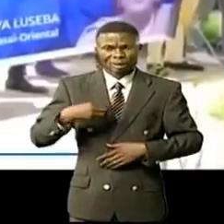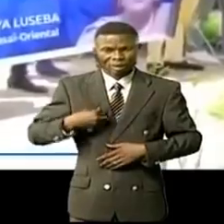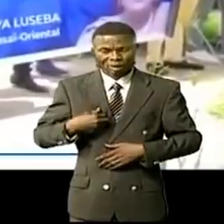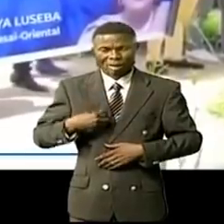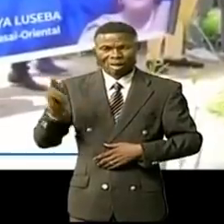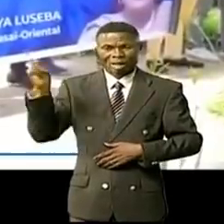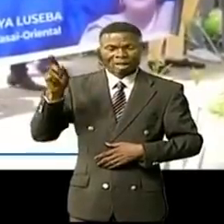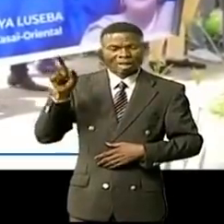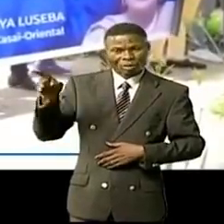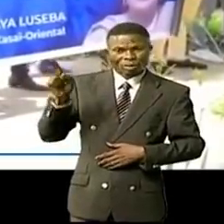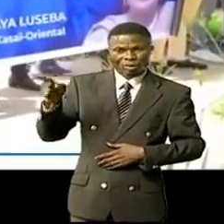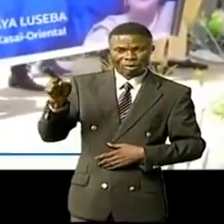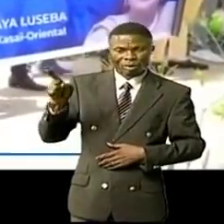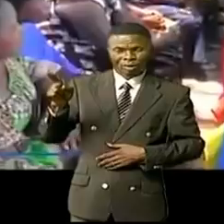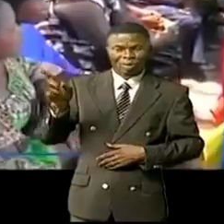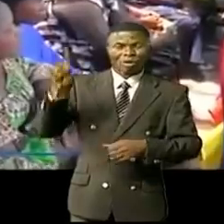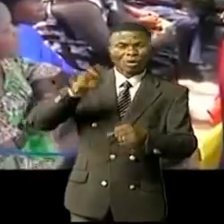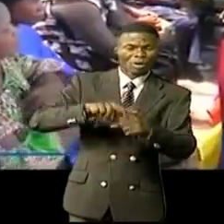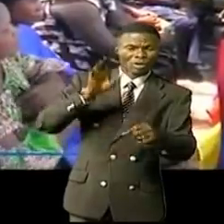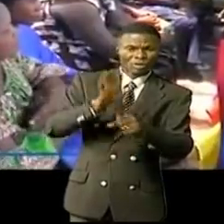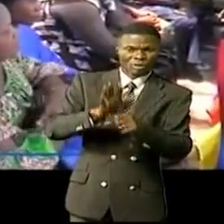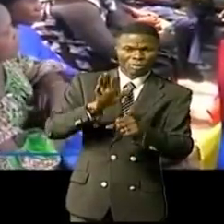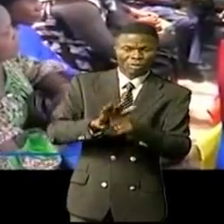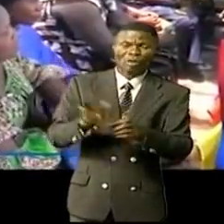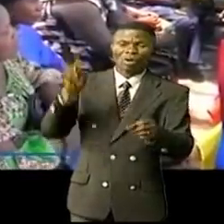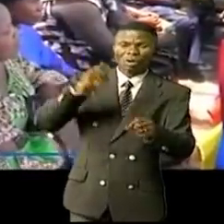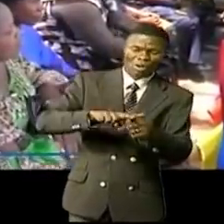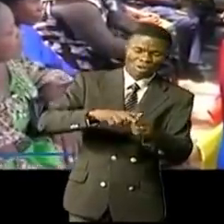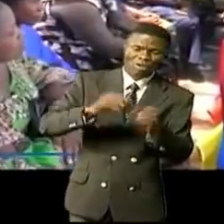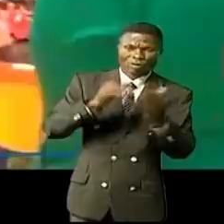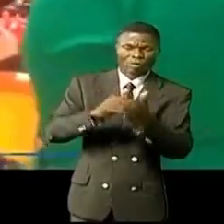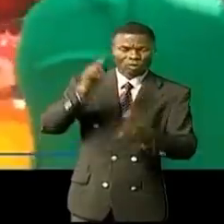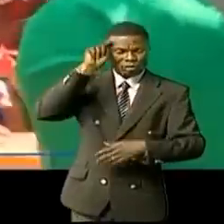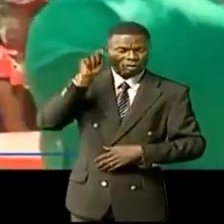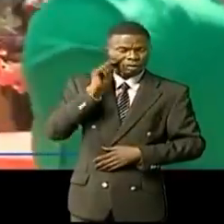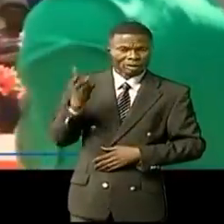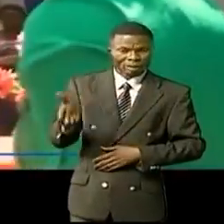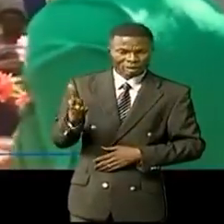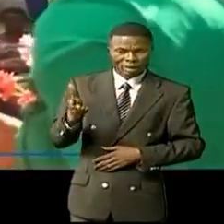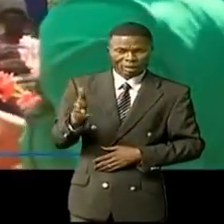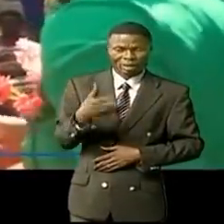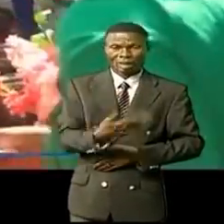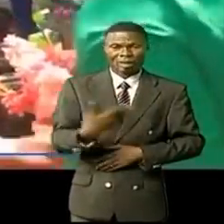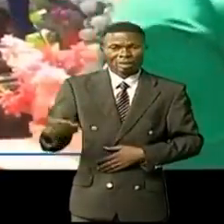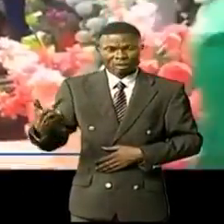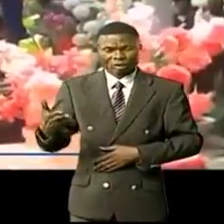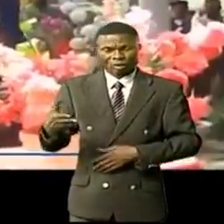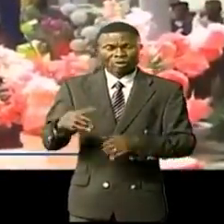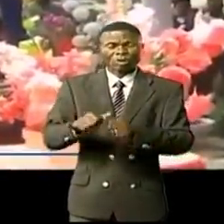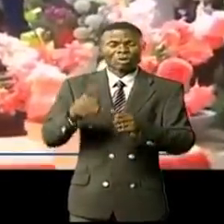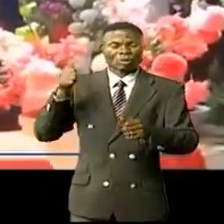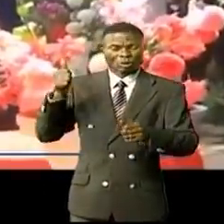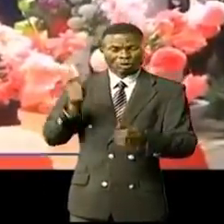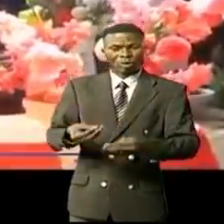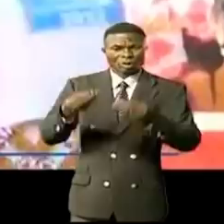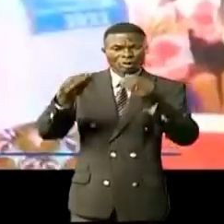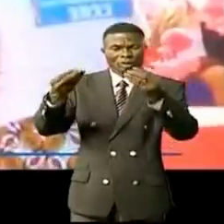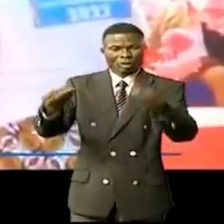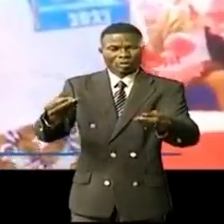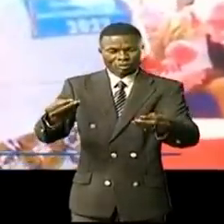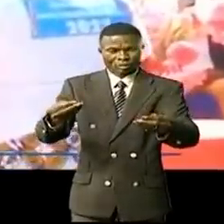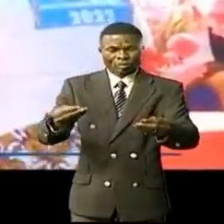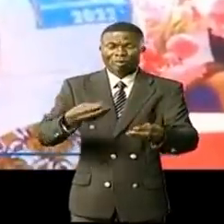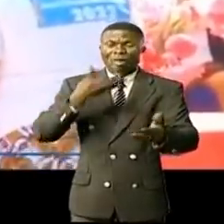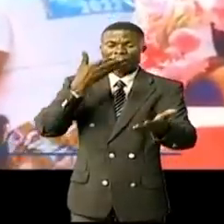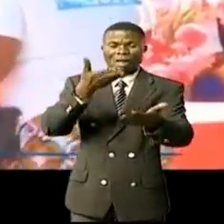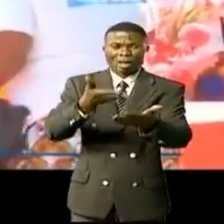Kasaï oriental, victimes très souvent des violences basées sur le genre. Des kits de résilience ont été remis à un